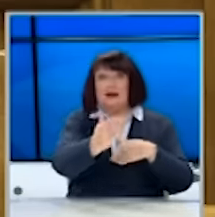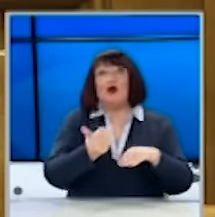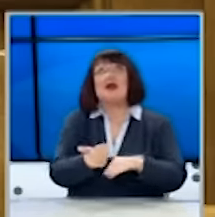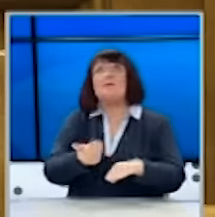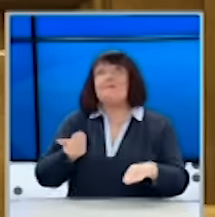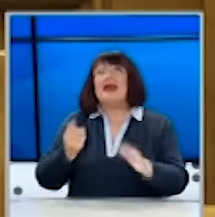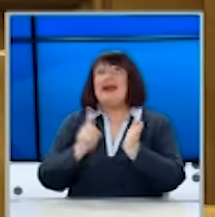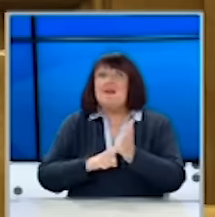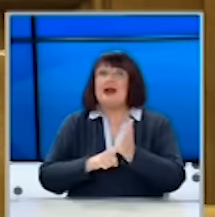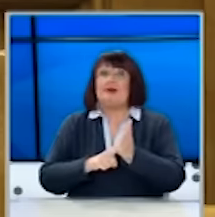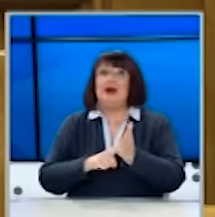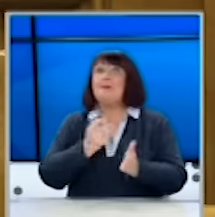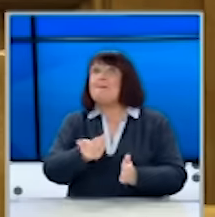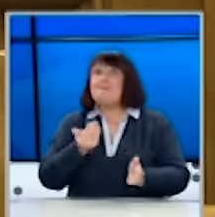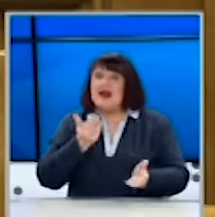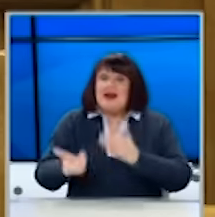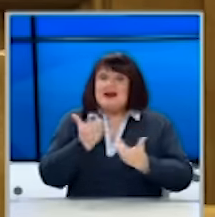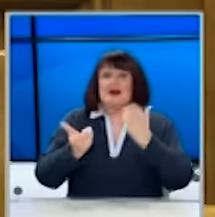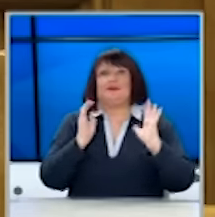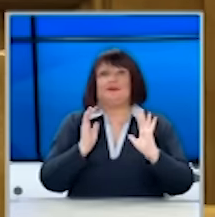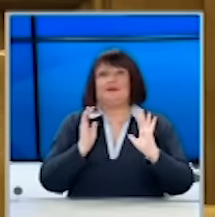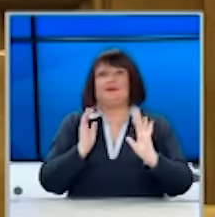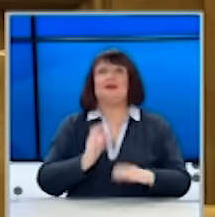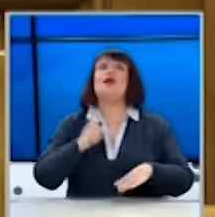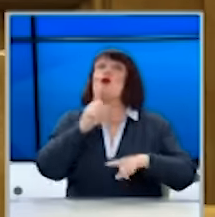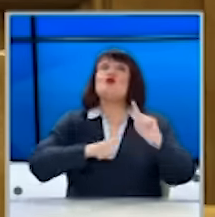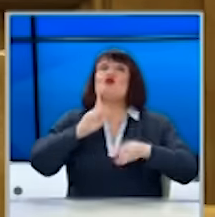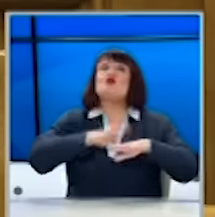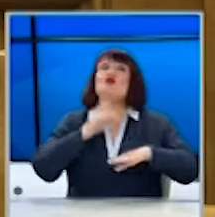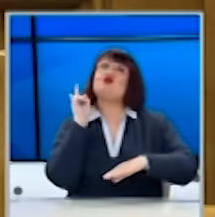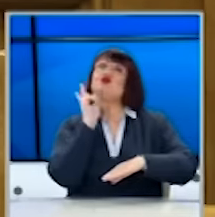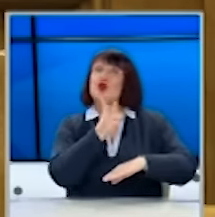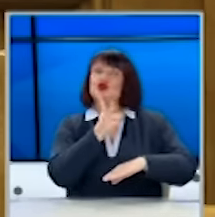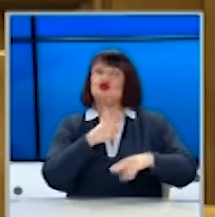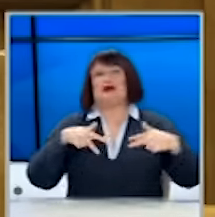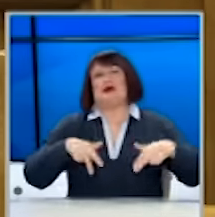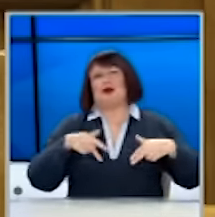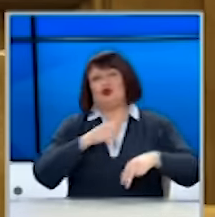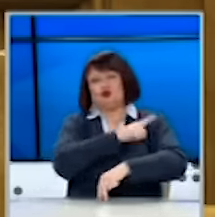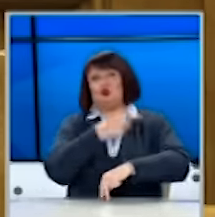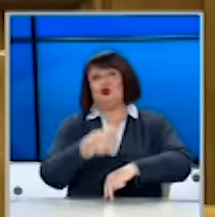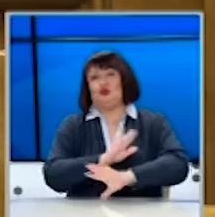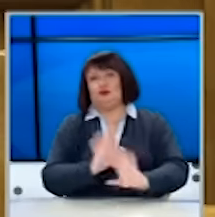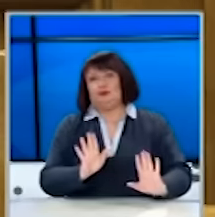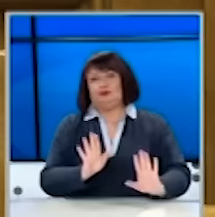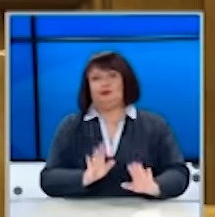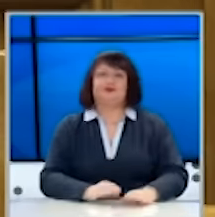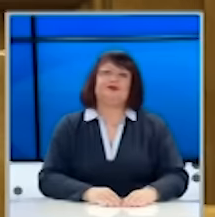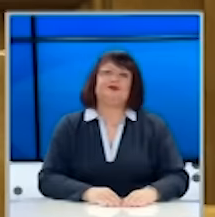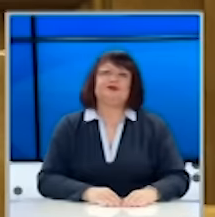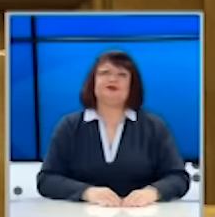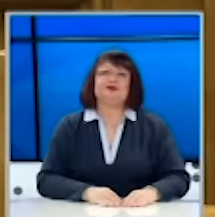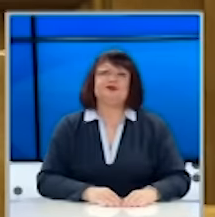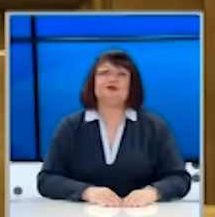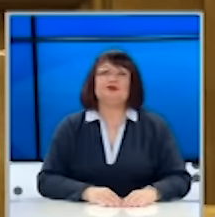όπως θα έπρεπε. Ένοχος είναι το σημερινό κράτος και η επιλεκτική ανικανότητά του. Ανίκανο όταν πρόκειται